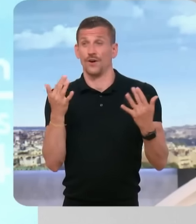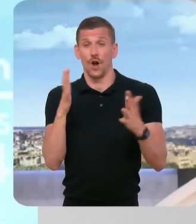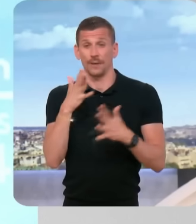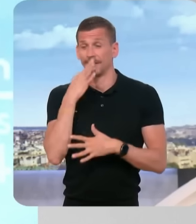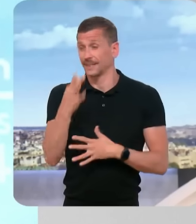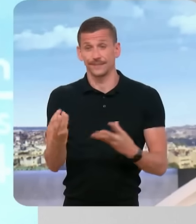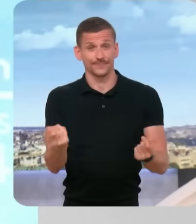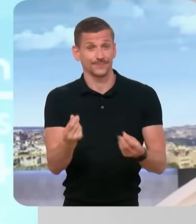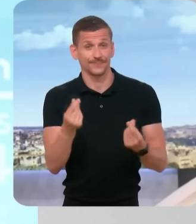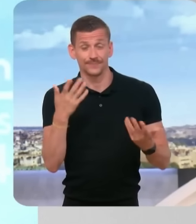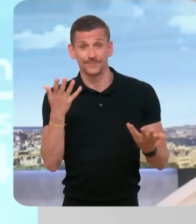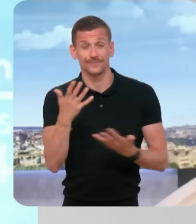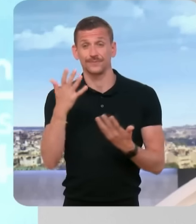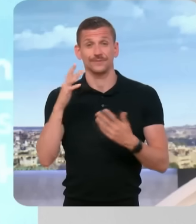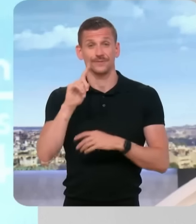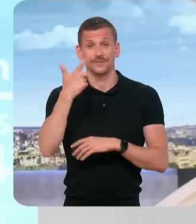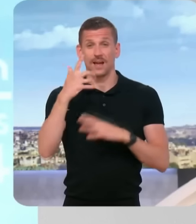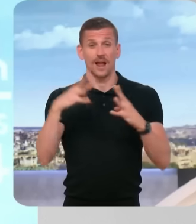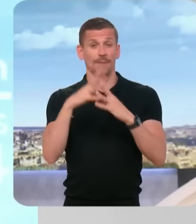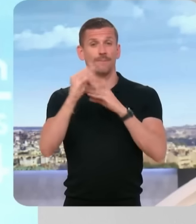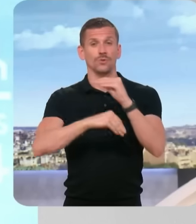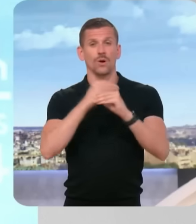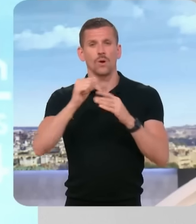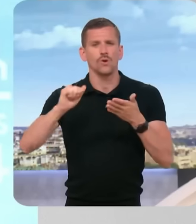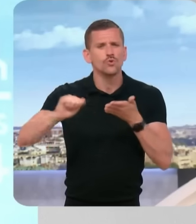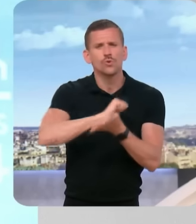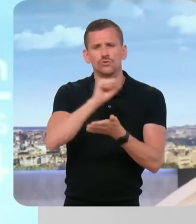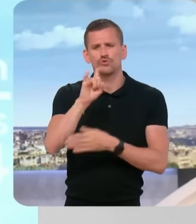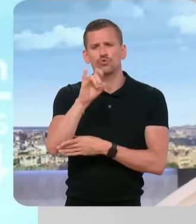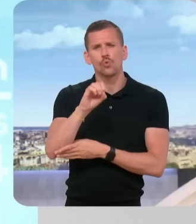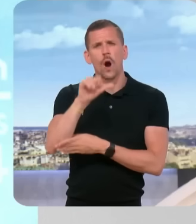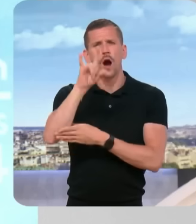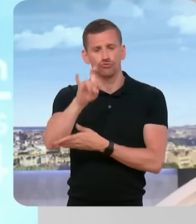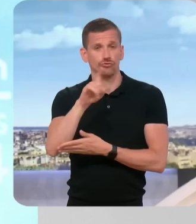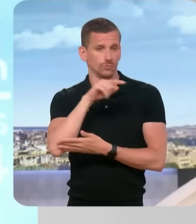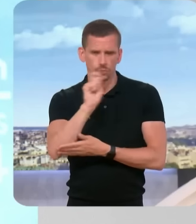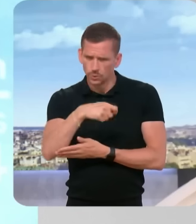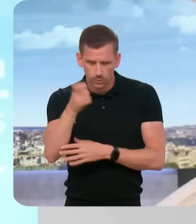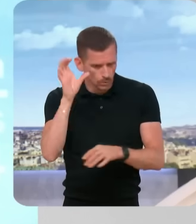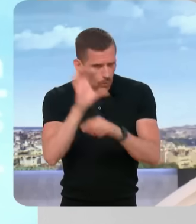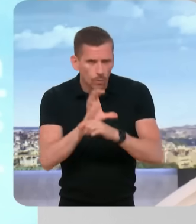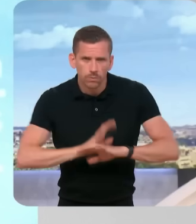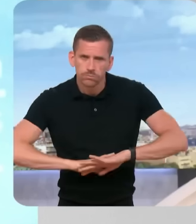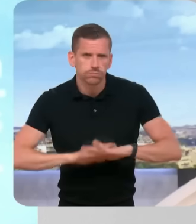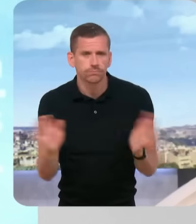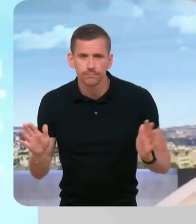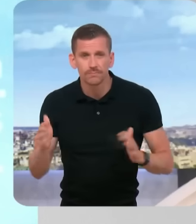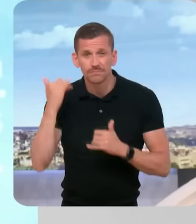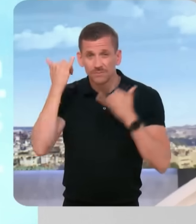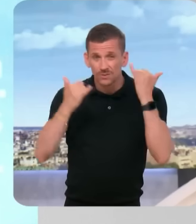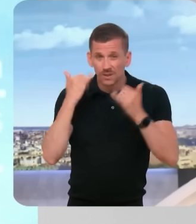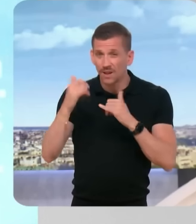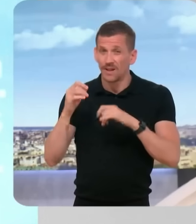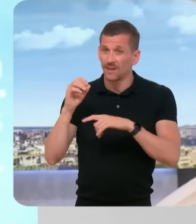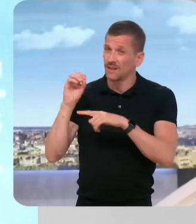dramatique, c'est-à-dire, je pense, la Shoah. Bien évidemment, il s'oppose à ça. Et donc, imaginez-vous qu'une seconde dans un clip, il fasse une allusion à ça?